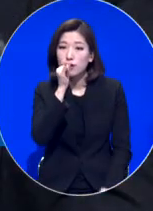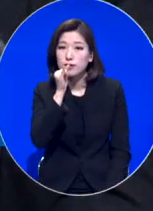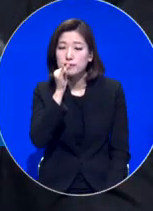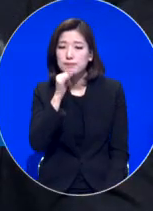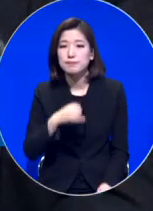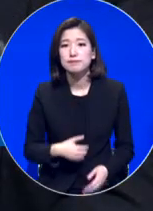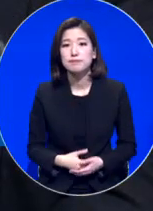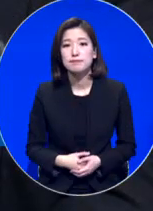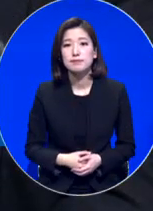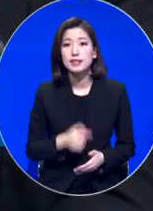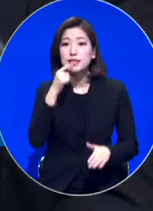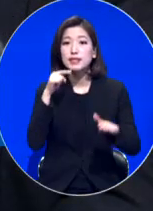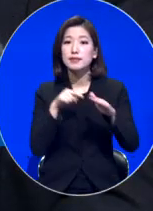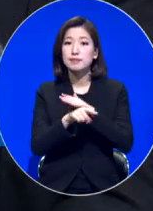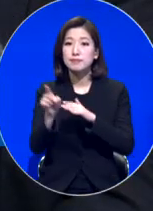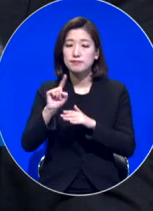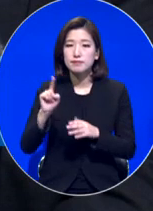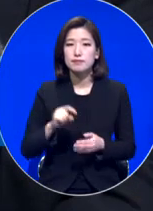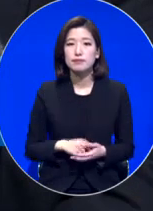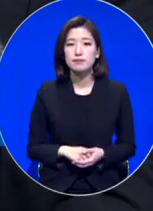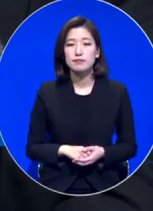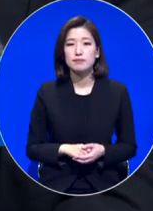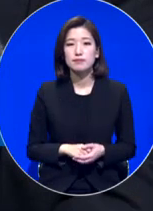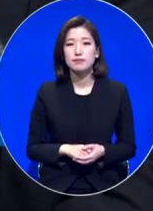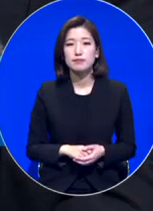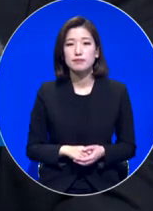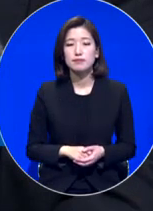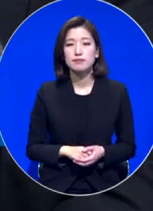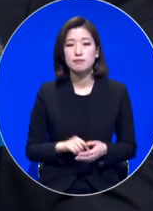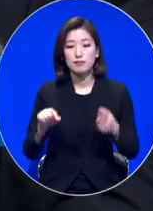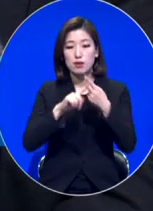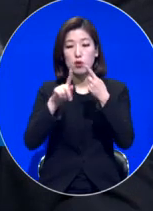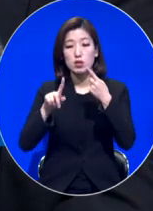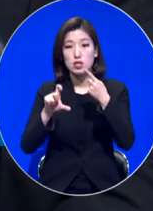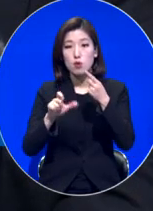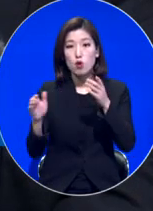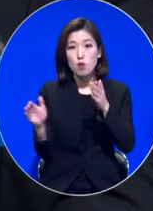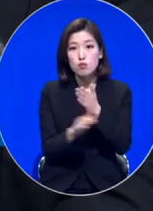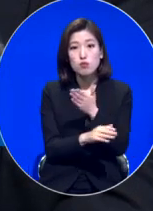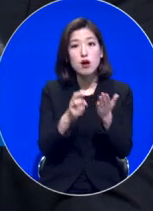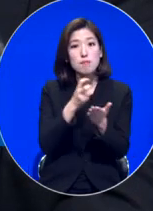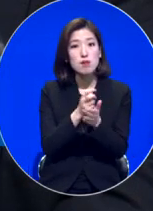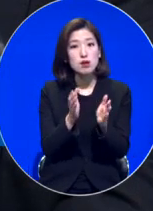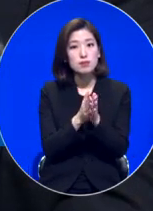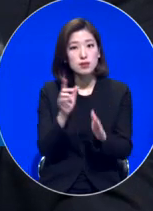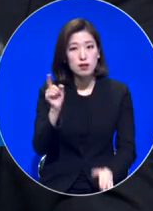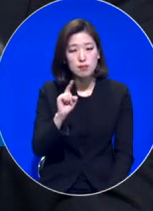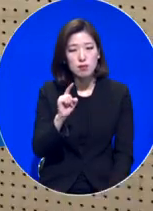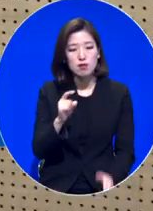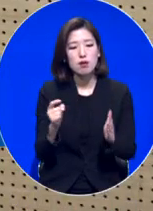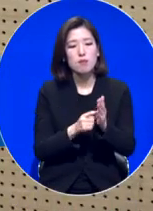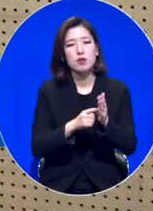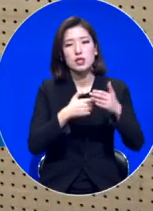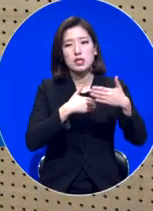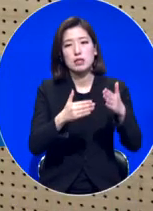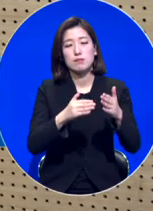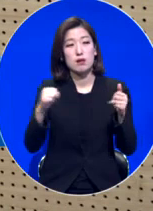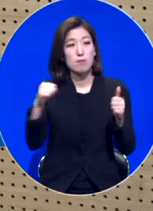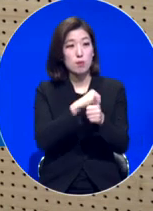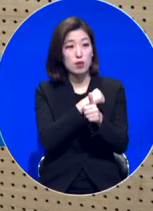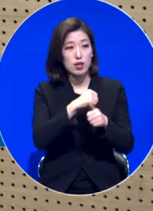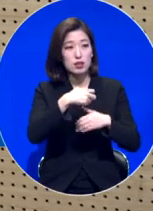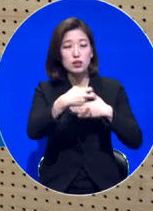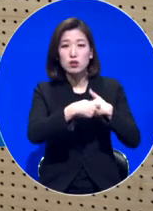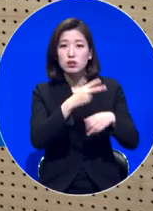네네. 2019년 1월 15일로 개정 시행되는 새로운 법에 따르면 폭행, 응급실에서 응급의료